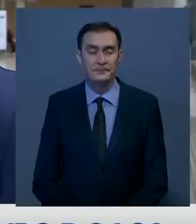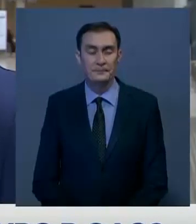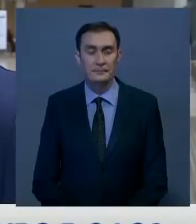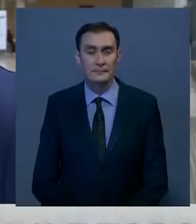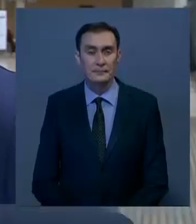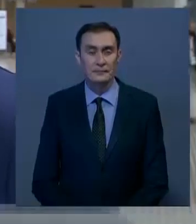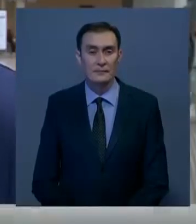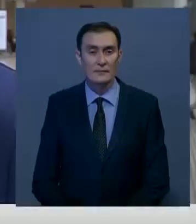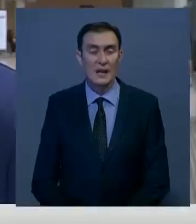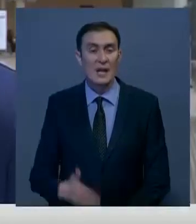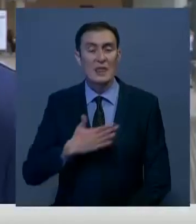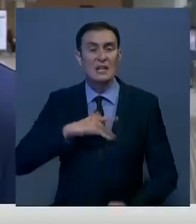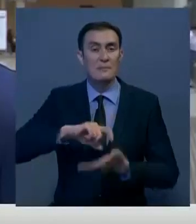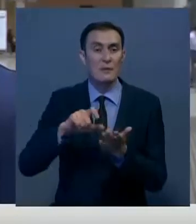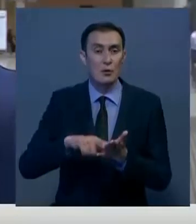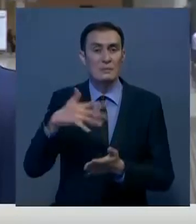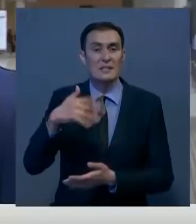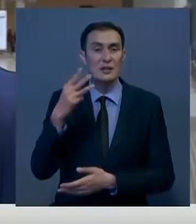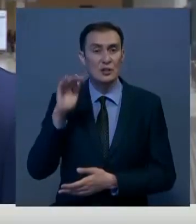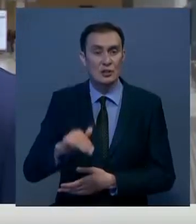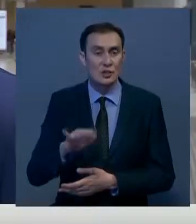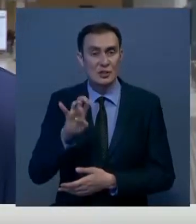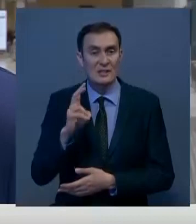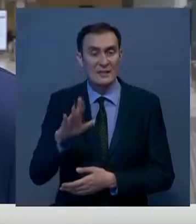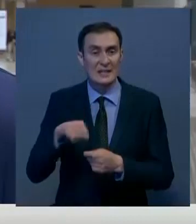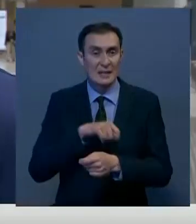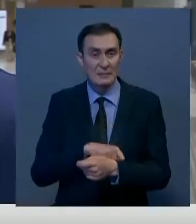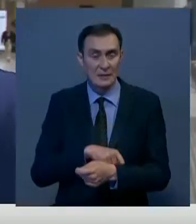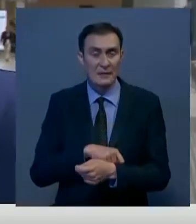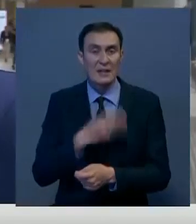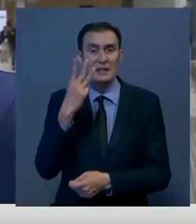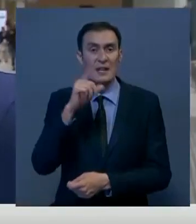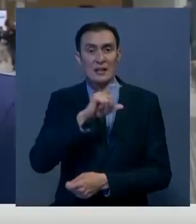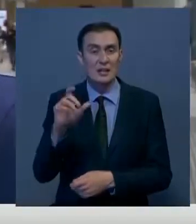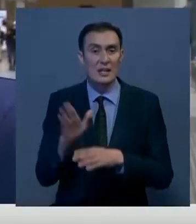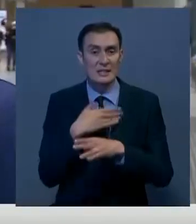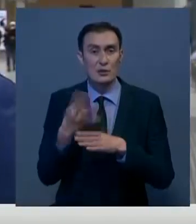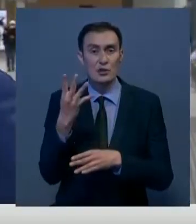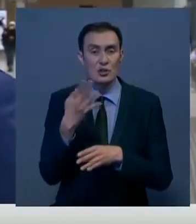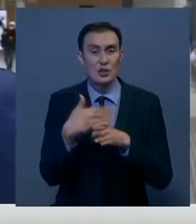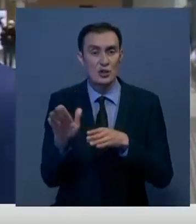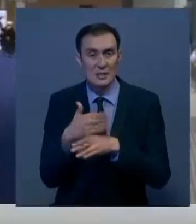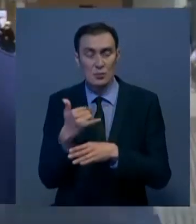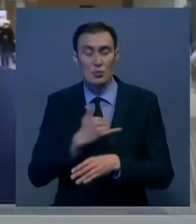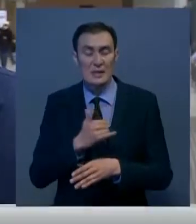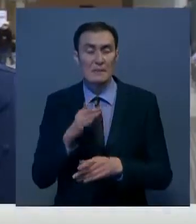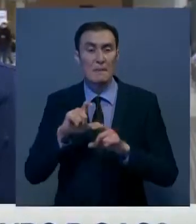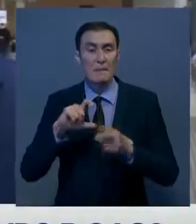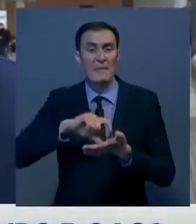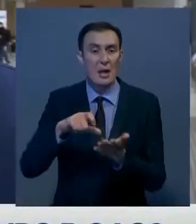Наш павильон представляет из себя 3400 квадратных метров, 3 этажа, поделен на 4 зоны. В нашем павильоне мы